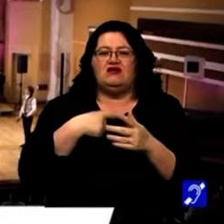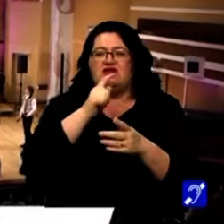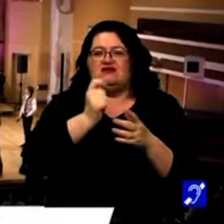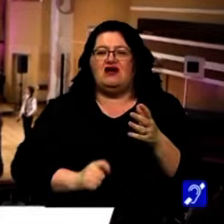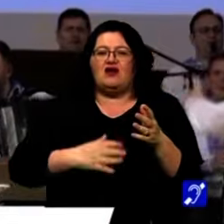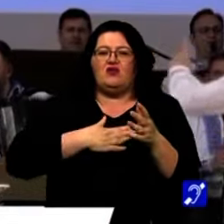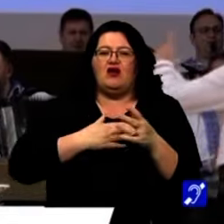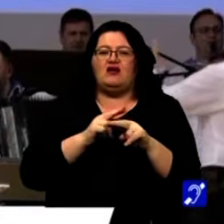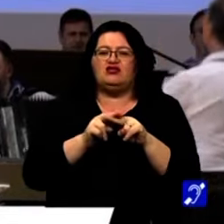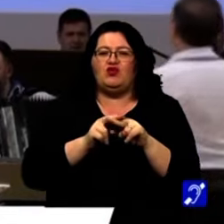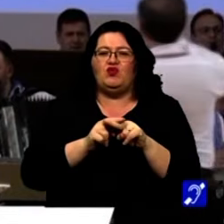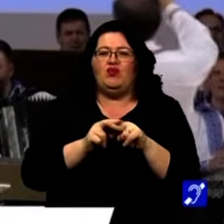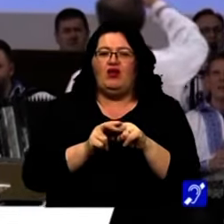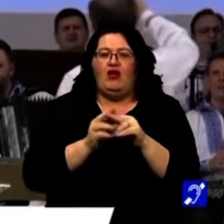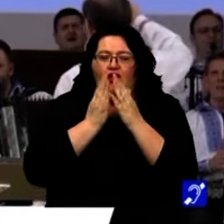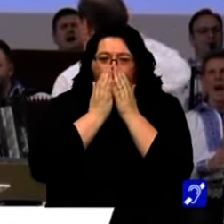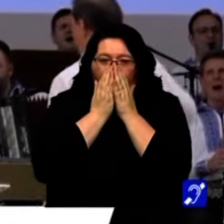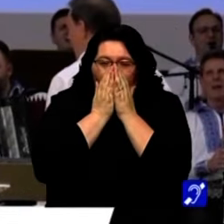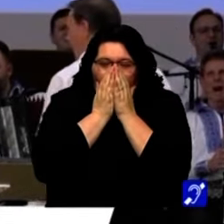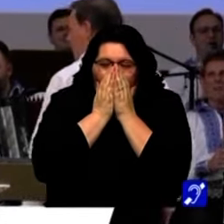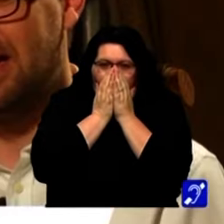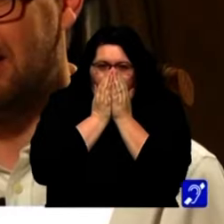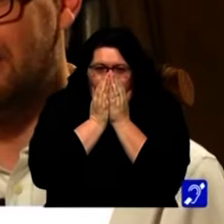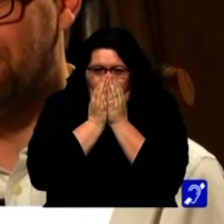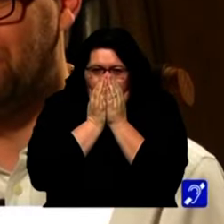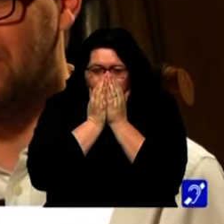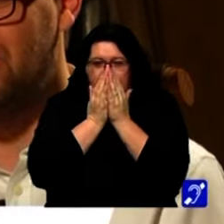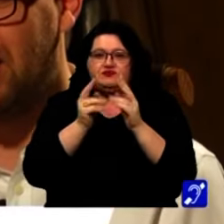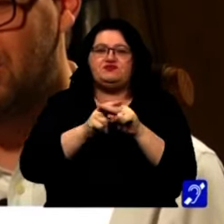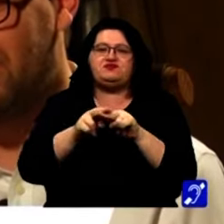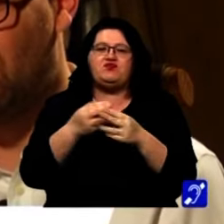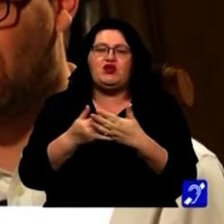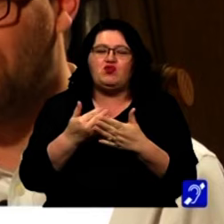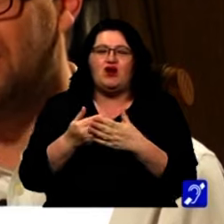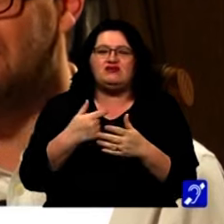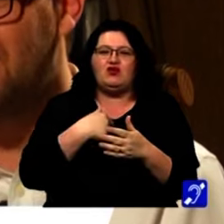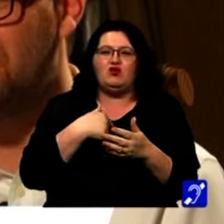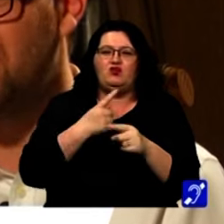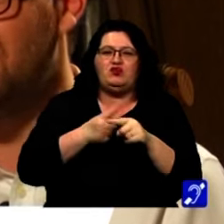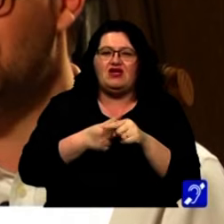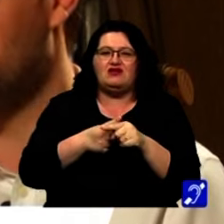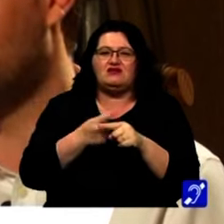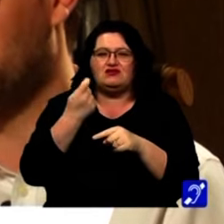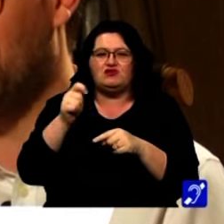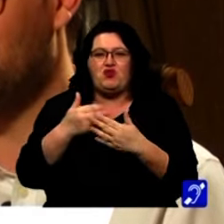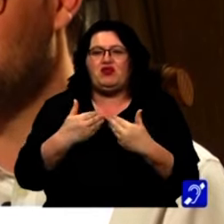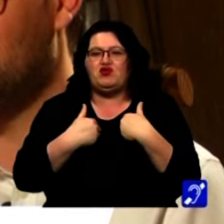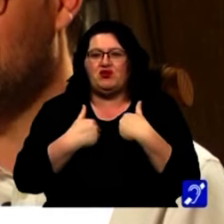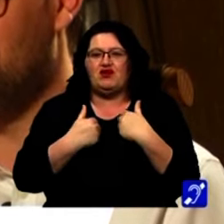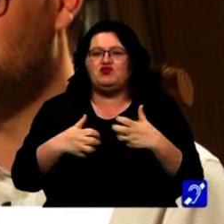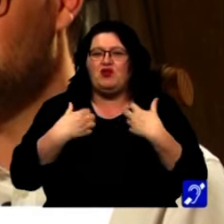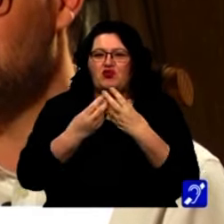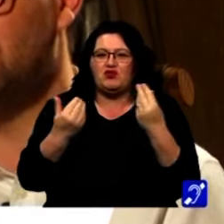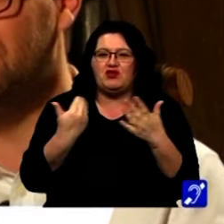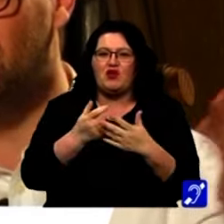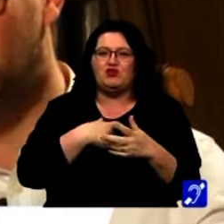mea, așa cum Banatul meu și... Și de aceea e o piesă drag mie și mă bucur foarte mult că